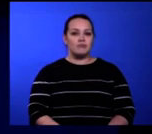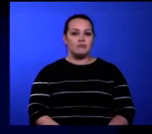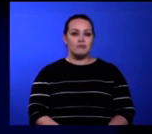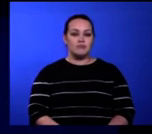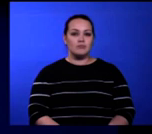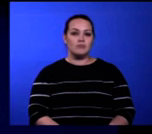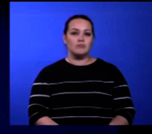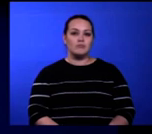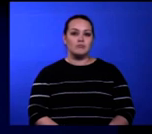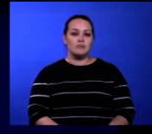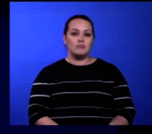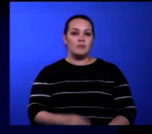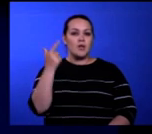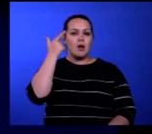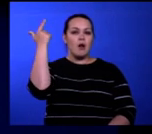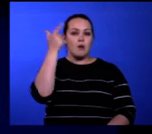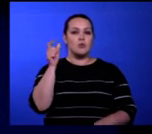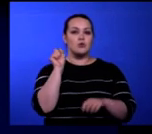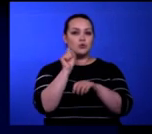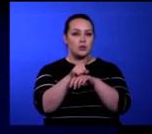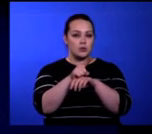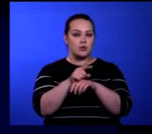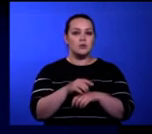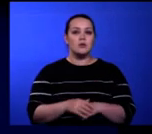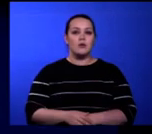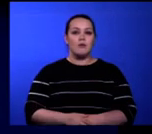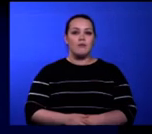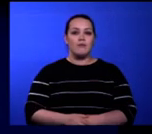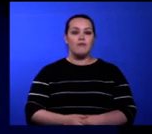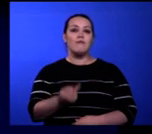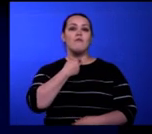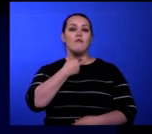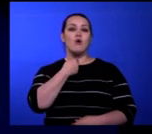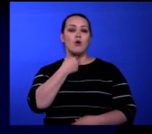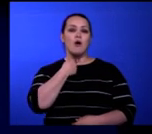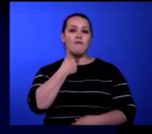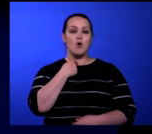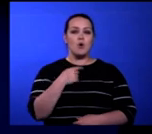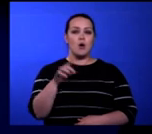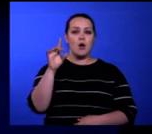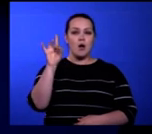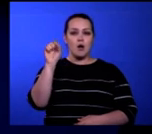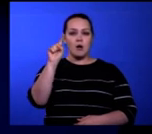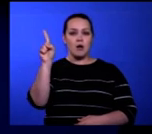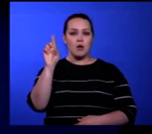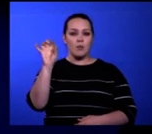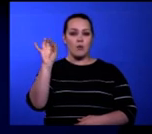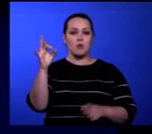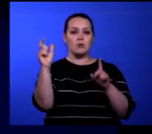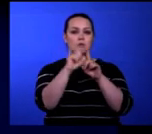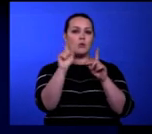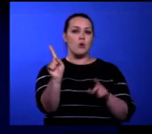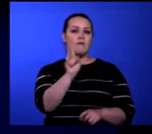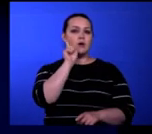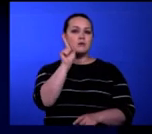Ну а теперь грамматическое задание. Фонетический разбор слова «зеленый».